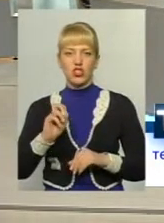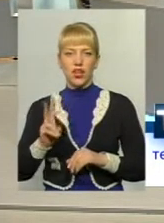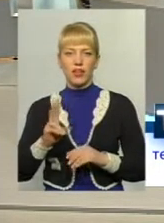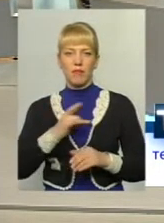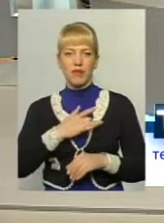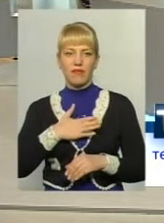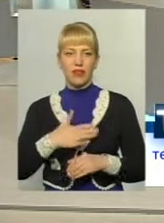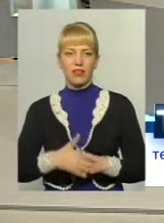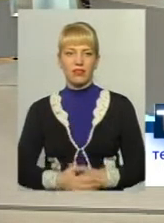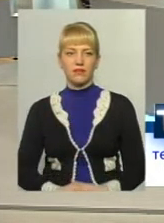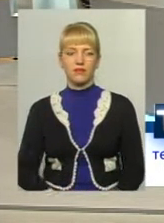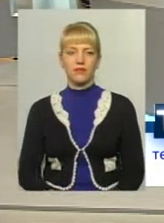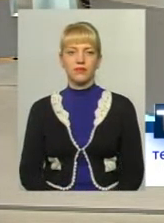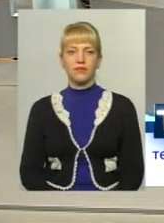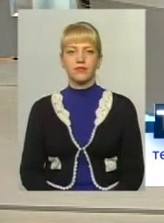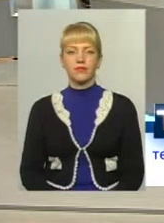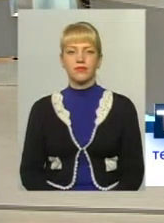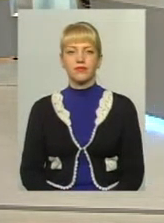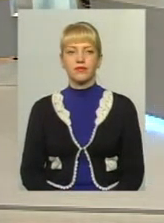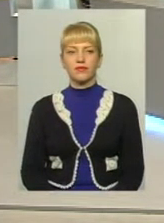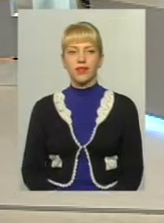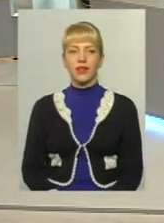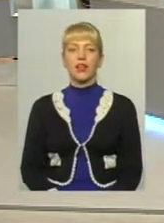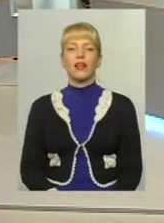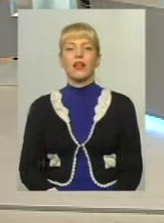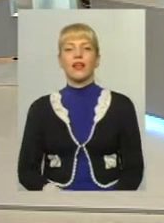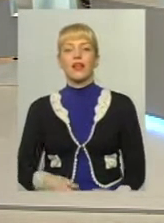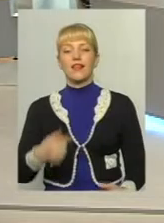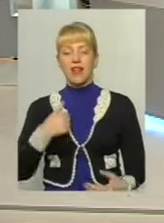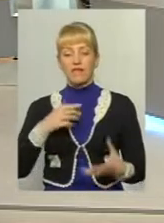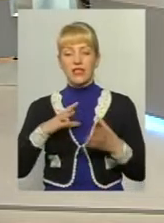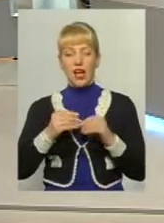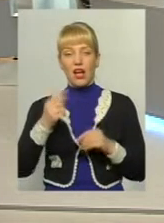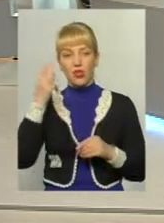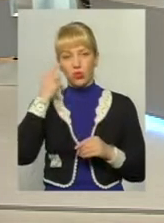від вас з приводу сюжету. Чи вважаєте ви, що оці приватні ЖЕКи,